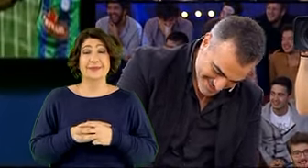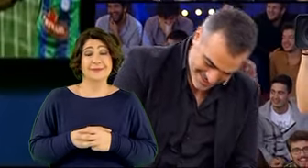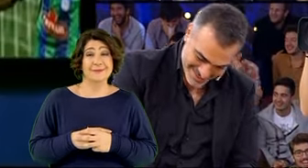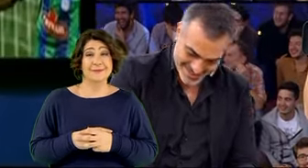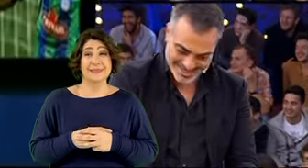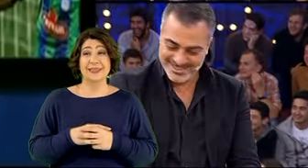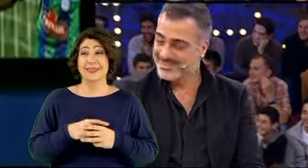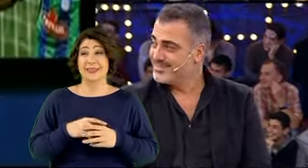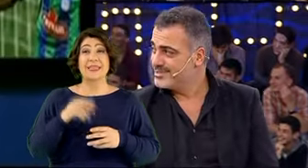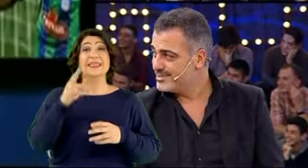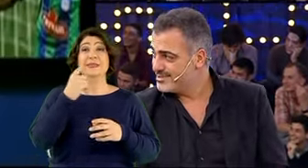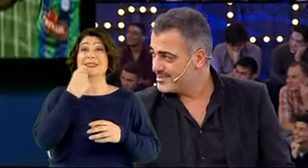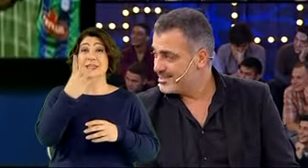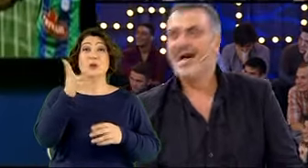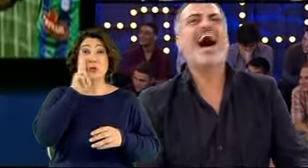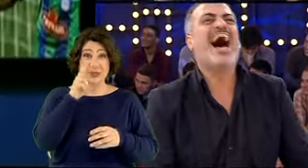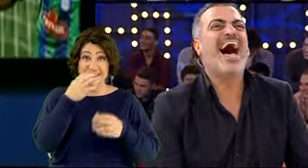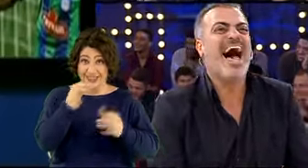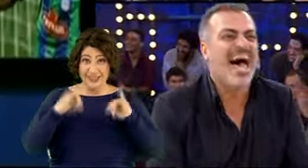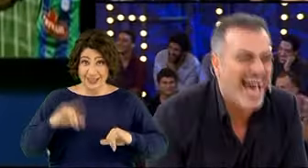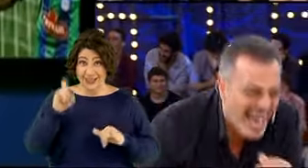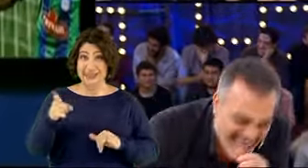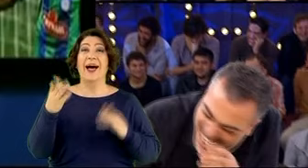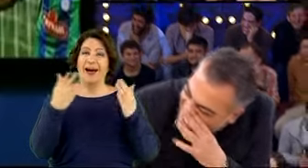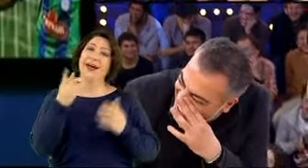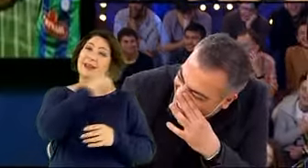come. Yes, sezon sonu tekrar rüzeddesin.